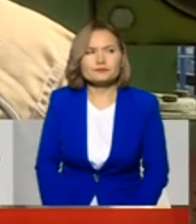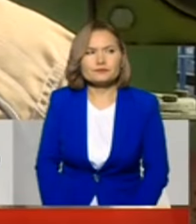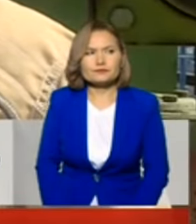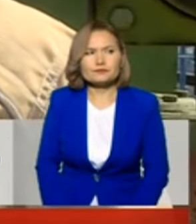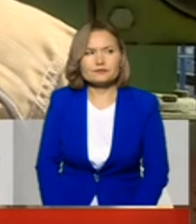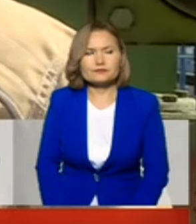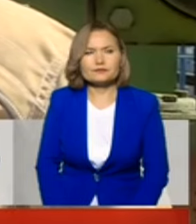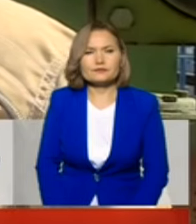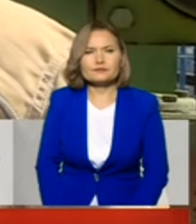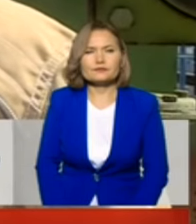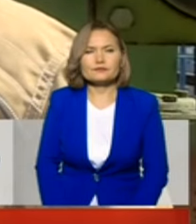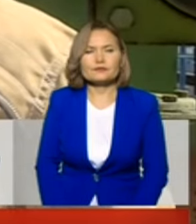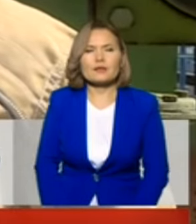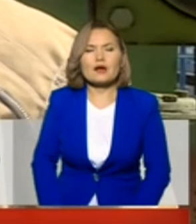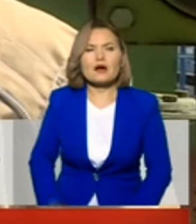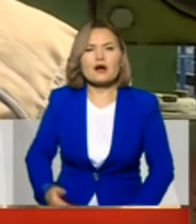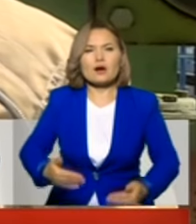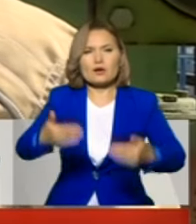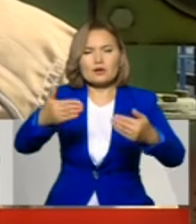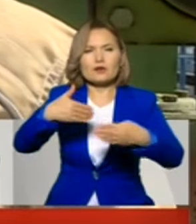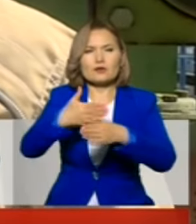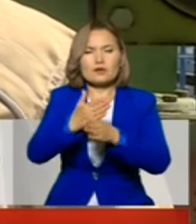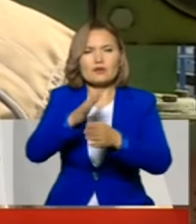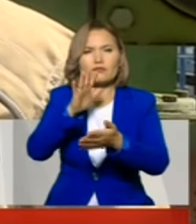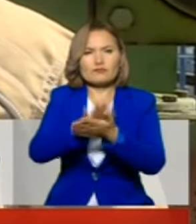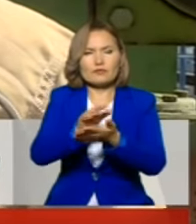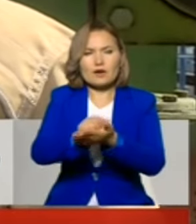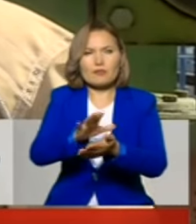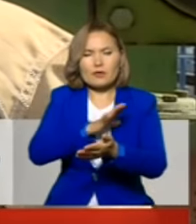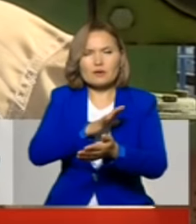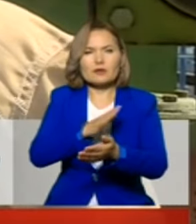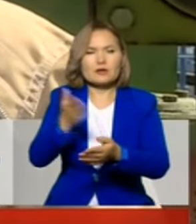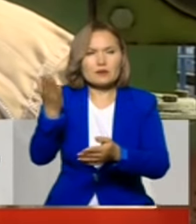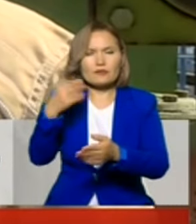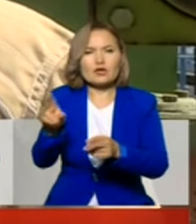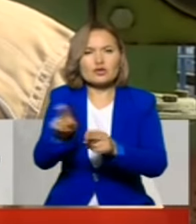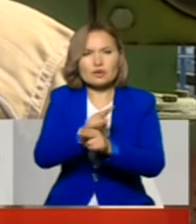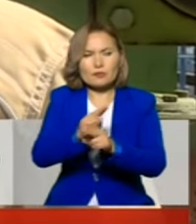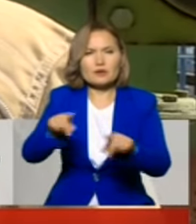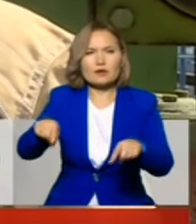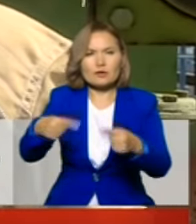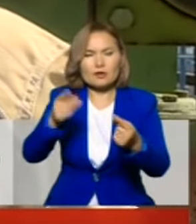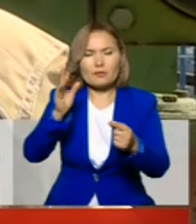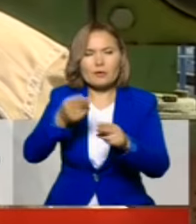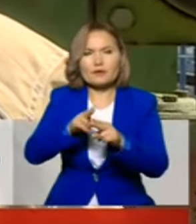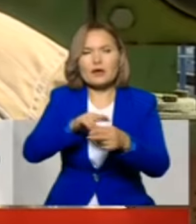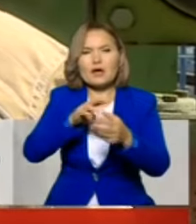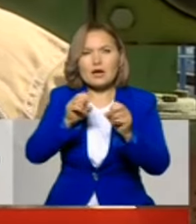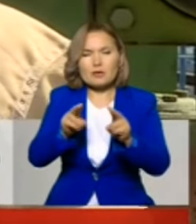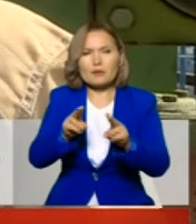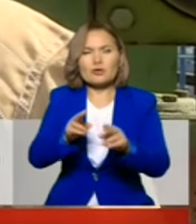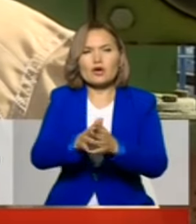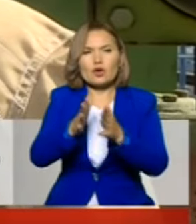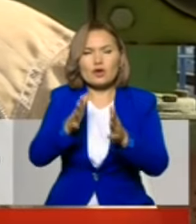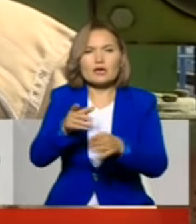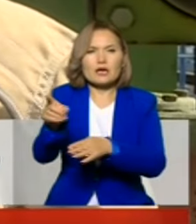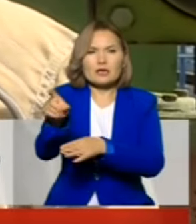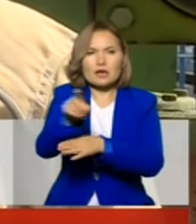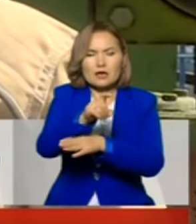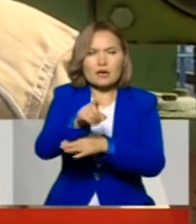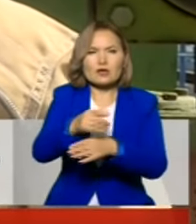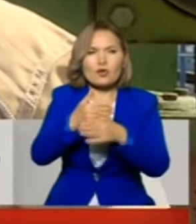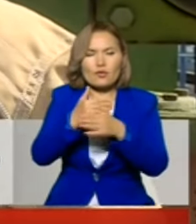болсын, жарылған жерлері, тесілген жерлері соның бәрі ремонттаймыз. Сонымен қатар, мына козловой кранымыз бар, сол козловой